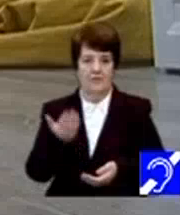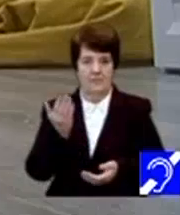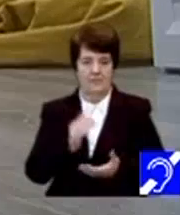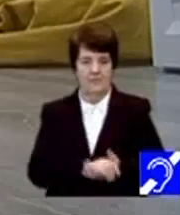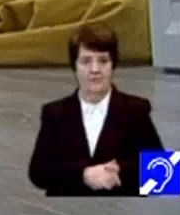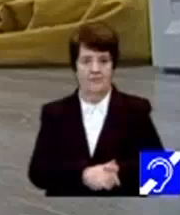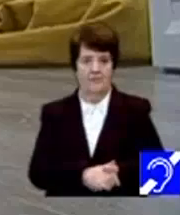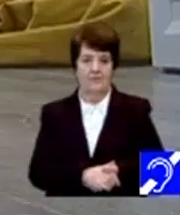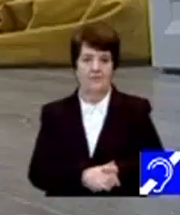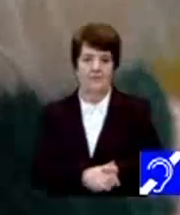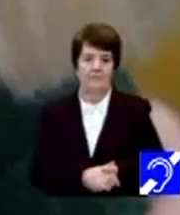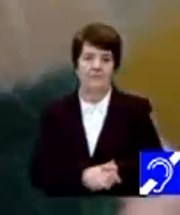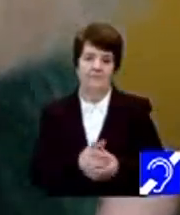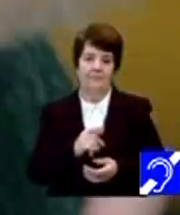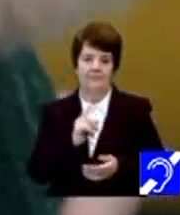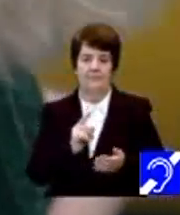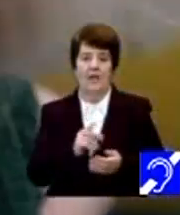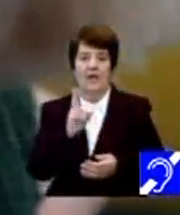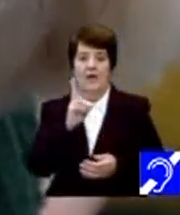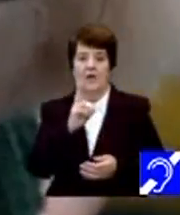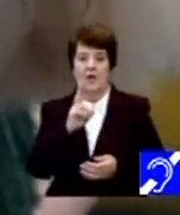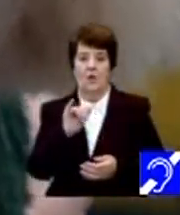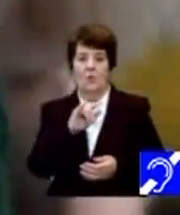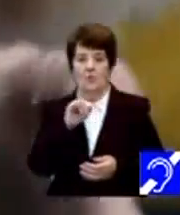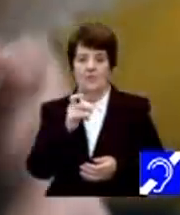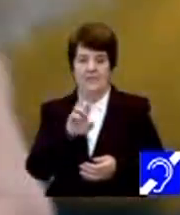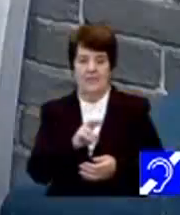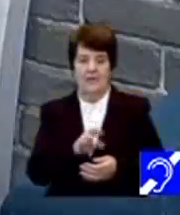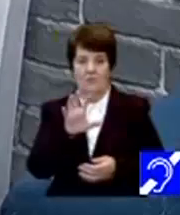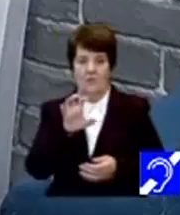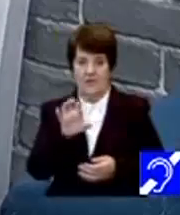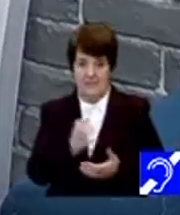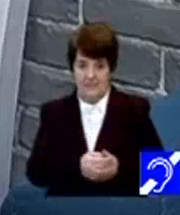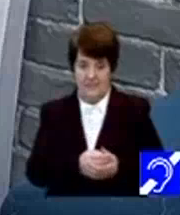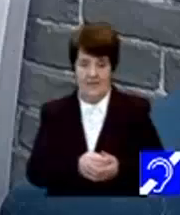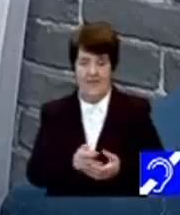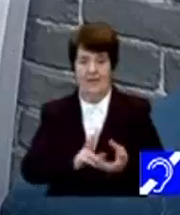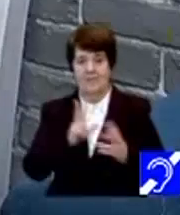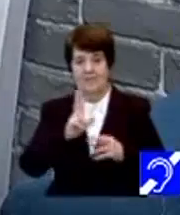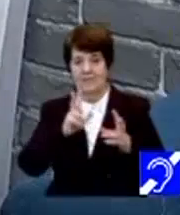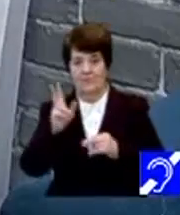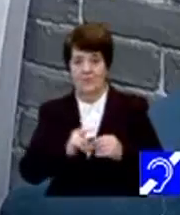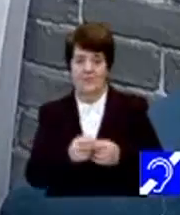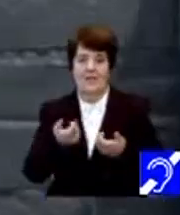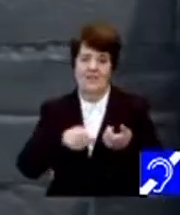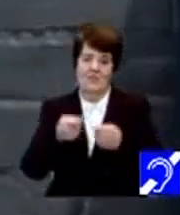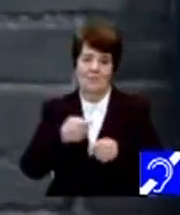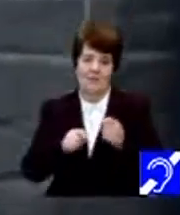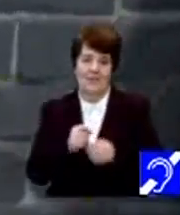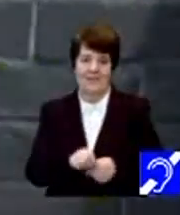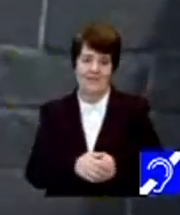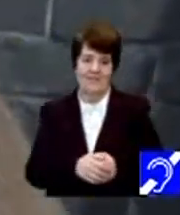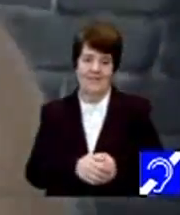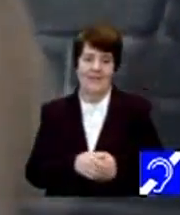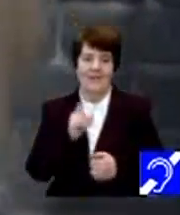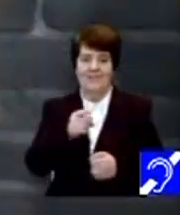Bravo, culcat în picioare? Bravo, în picioare. Cuze este un cățel cu fițe, pieptănatul, tunsul și împletitul codițelor